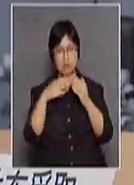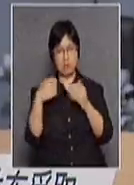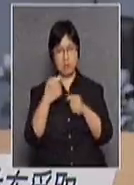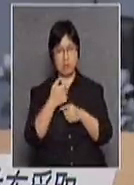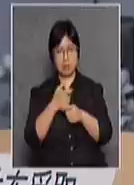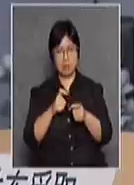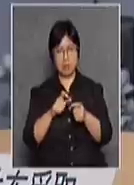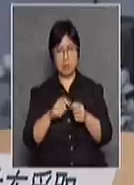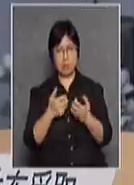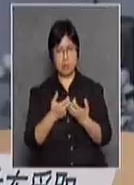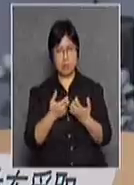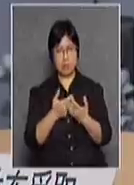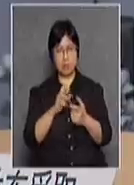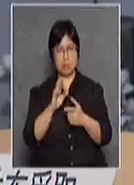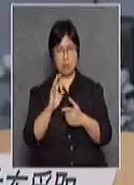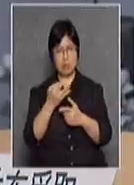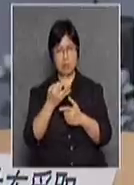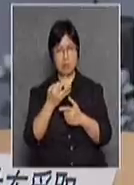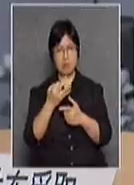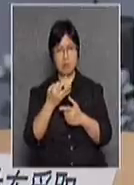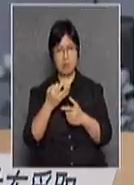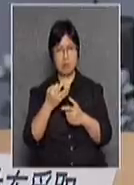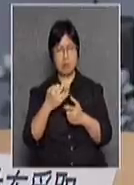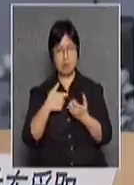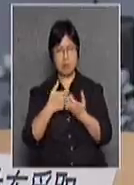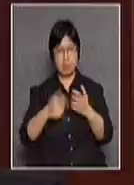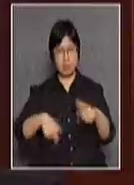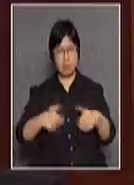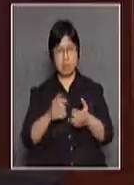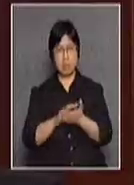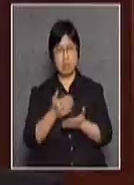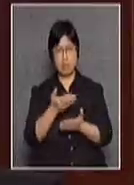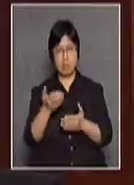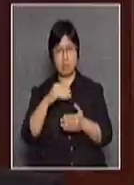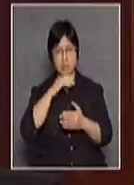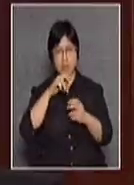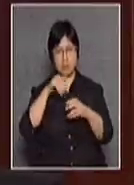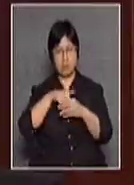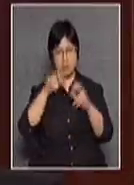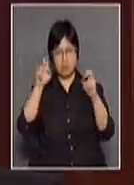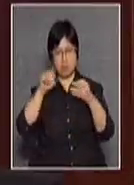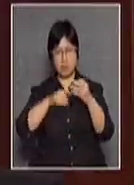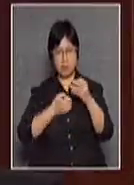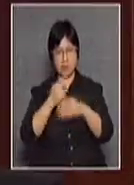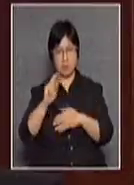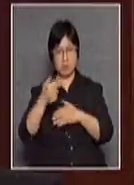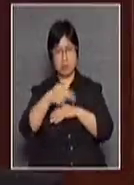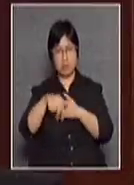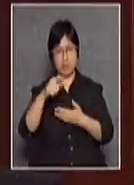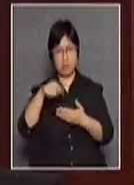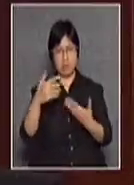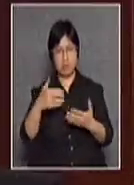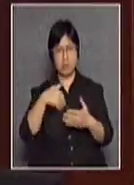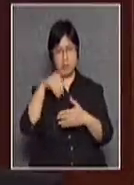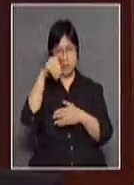起點的三個月的預算開支。 現在各位提出的待決議題是梁國雄議員動議的修正案，予以通過。現在付諸